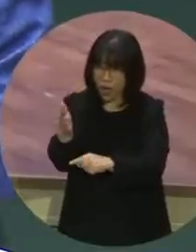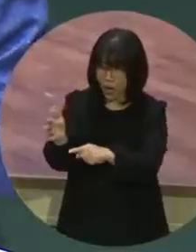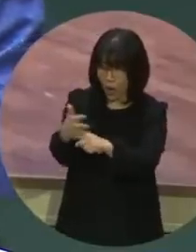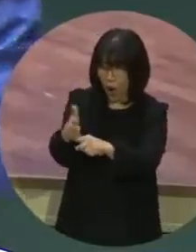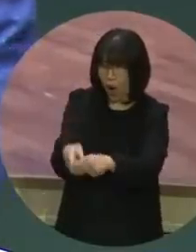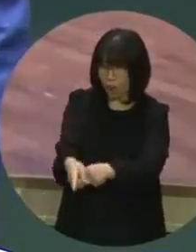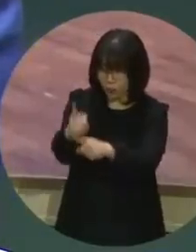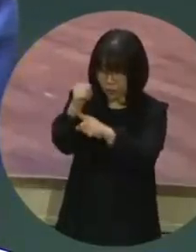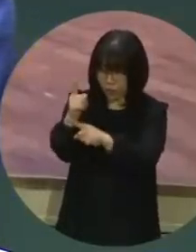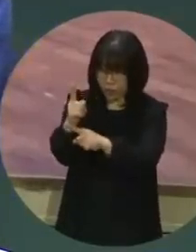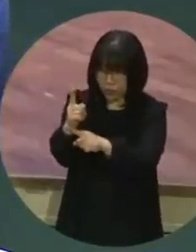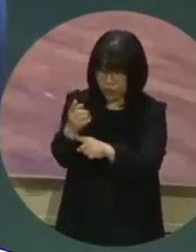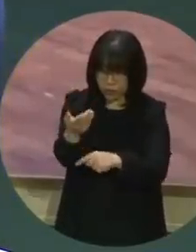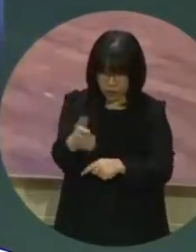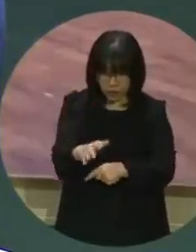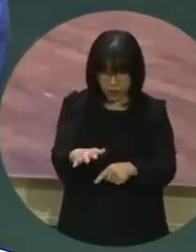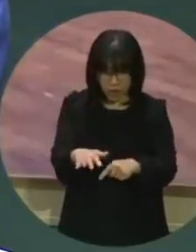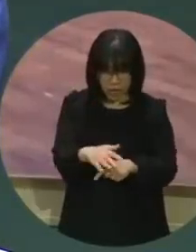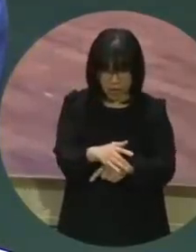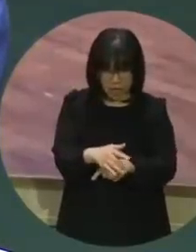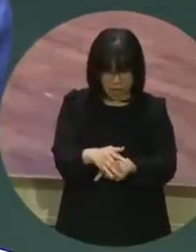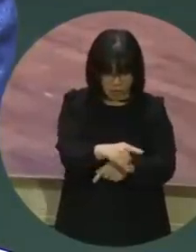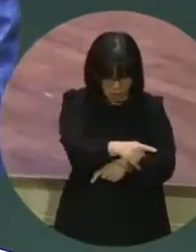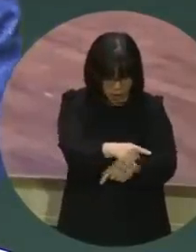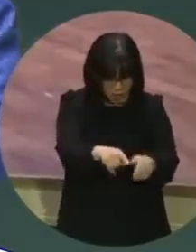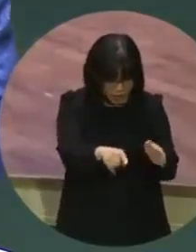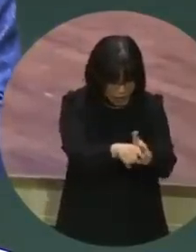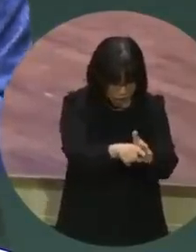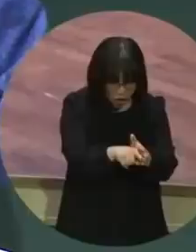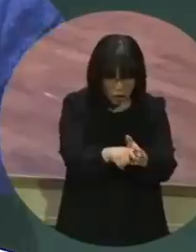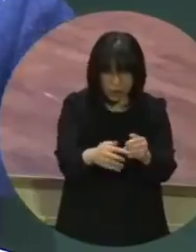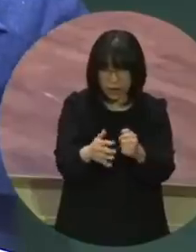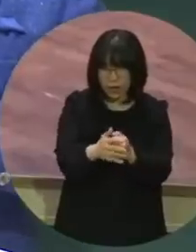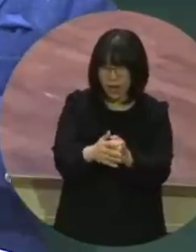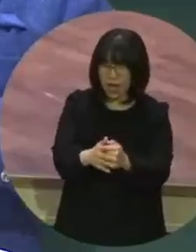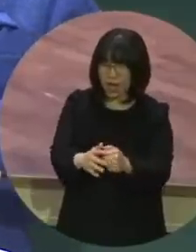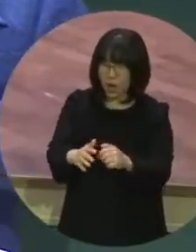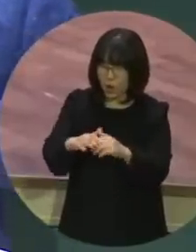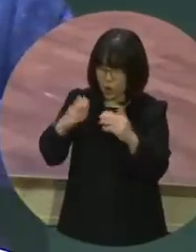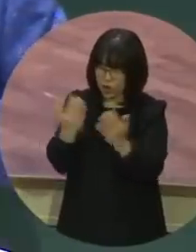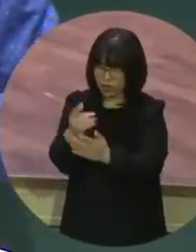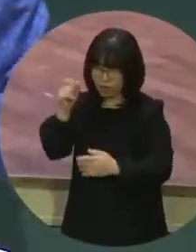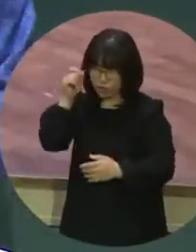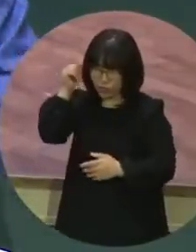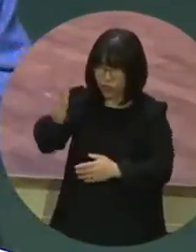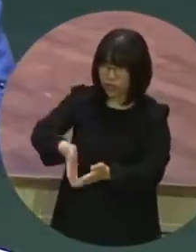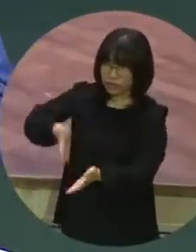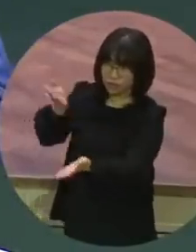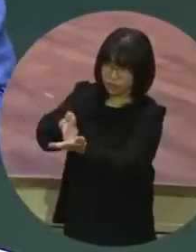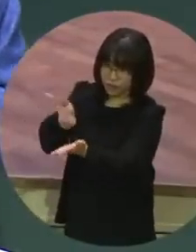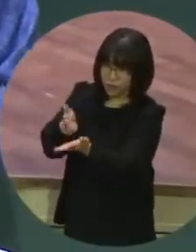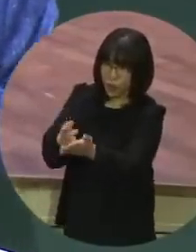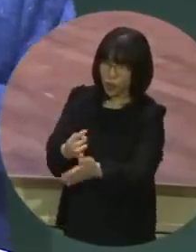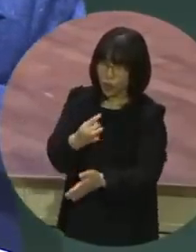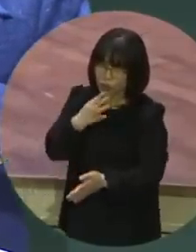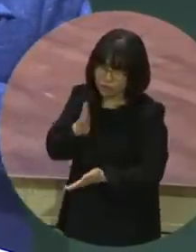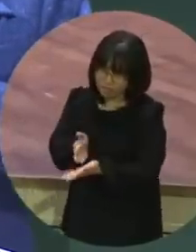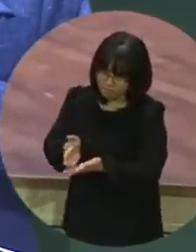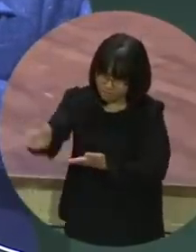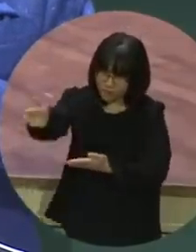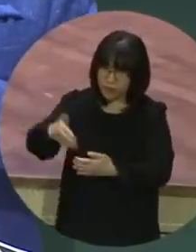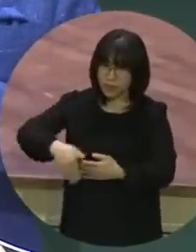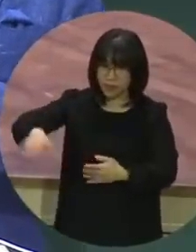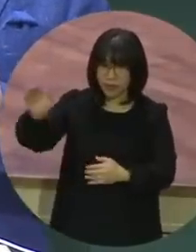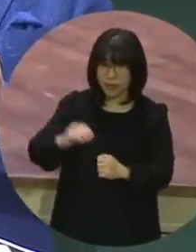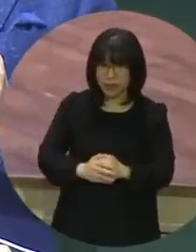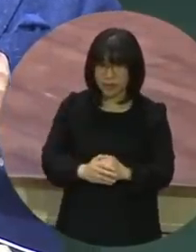올린 올아웃 해버리니까 믿음의 전력 질주해 보니까 오직 하니까 오직 세상 사는 것도요